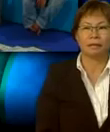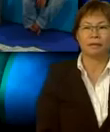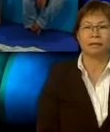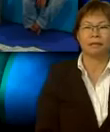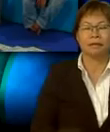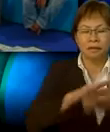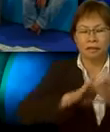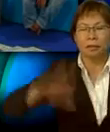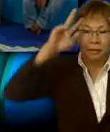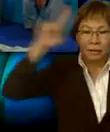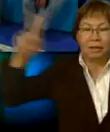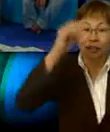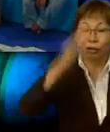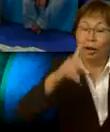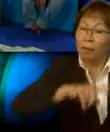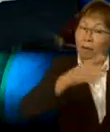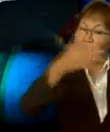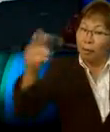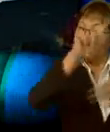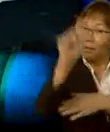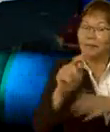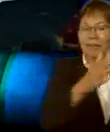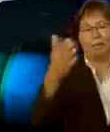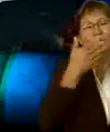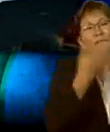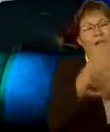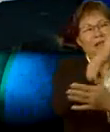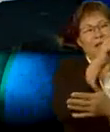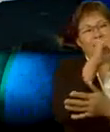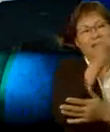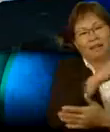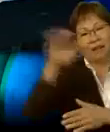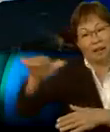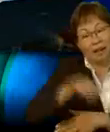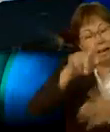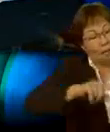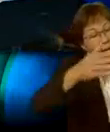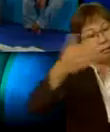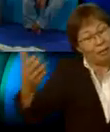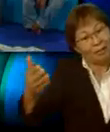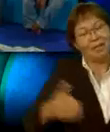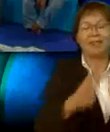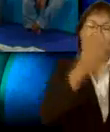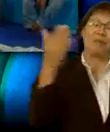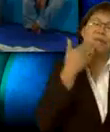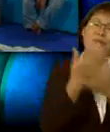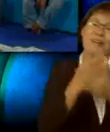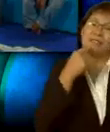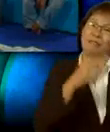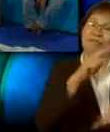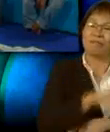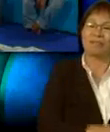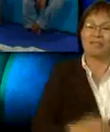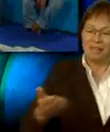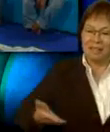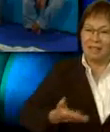Selamat sejahtera, cikgu. Apa khabar? Khabar baik. Nadia dan adik-adik, apa khabar? Khabar baik.